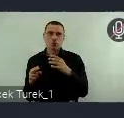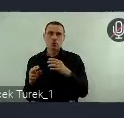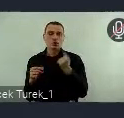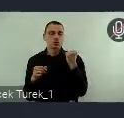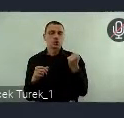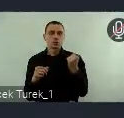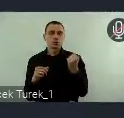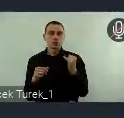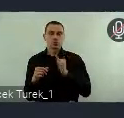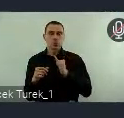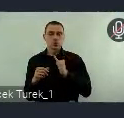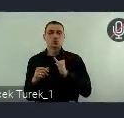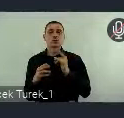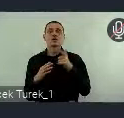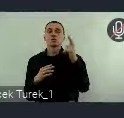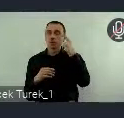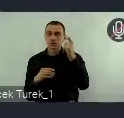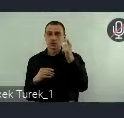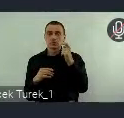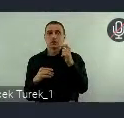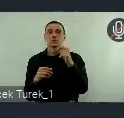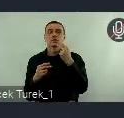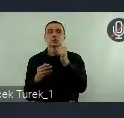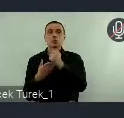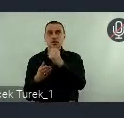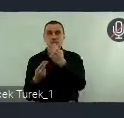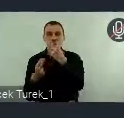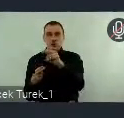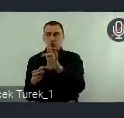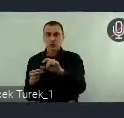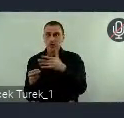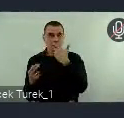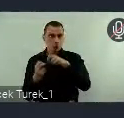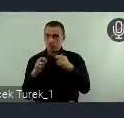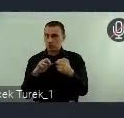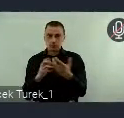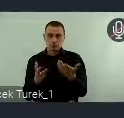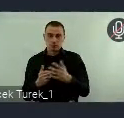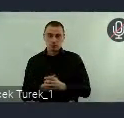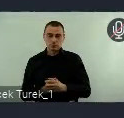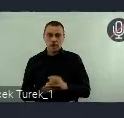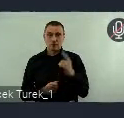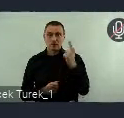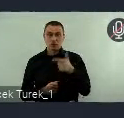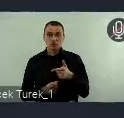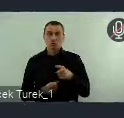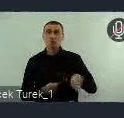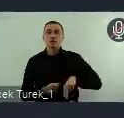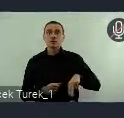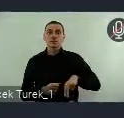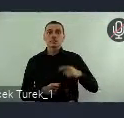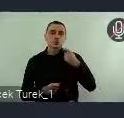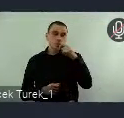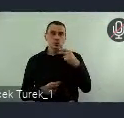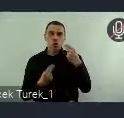musimy się nauczyć tego że pieniądze z dotacji można zwracać i świat się nie zawala właśnie wracam teraz 2000 do Ministerstwa Sportu bo